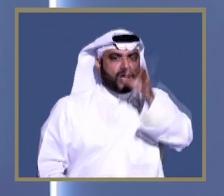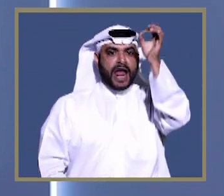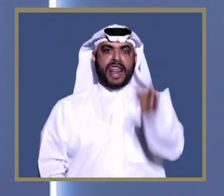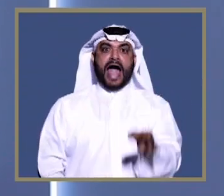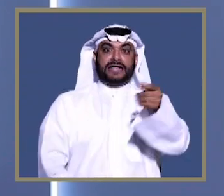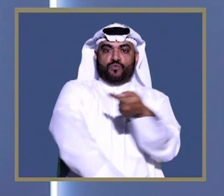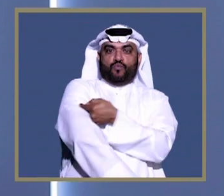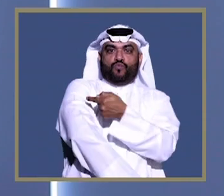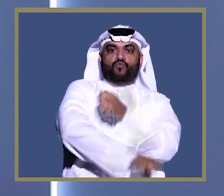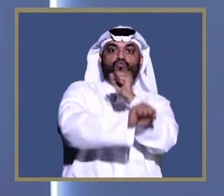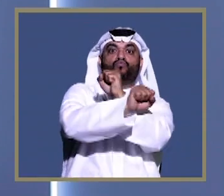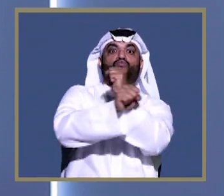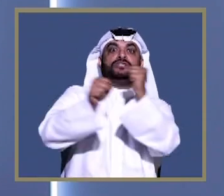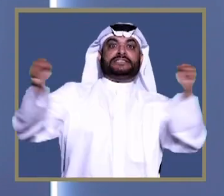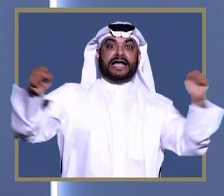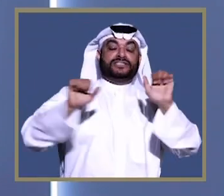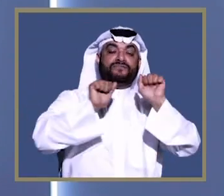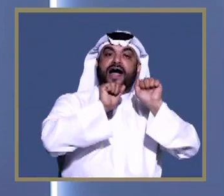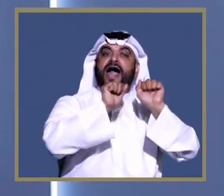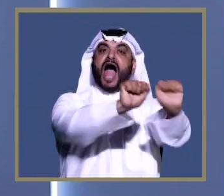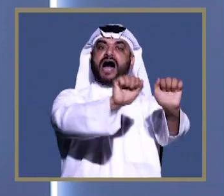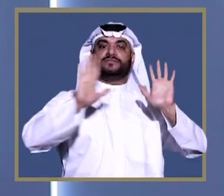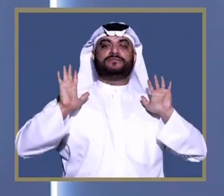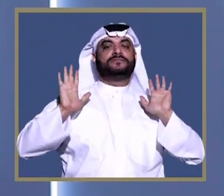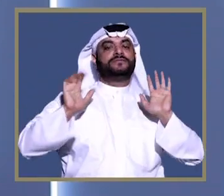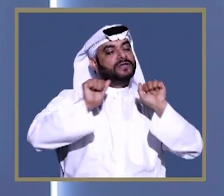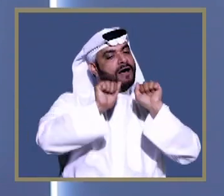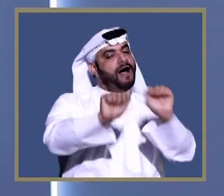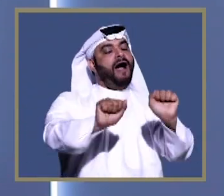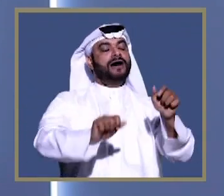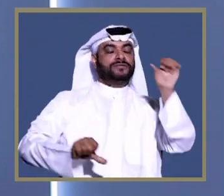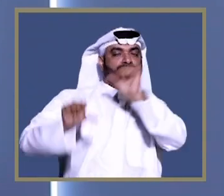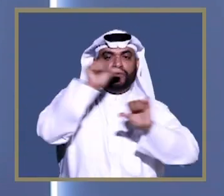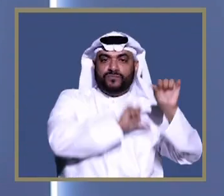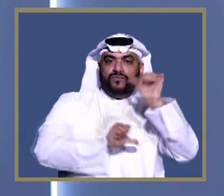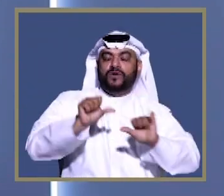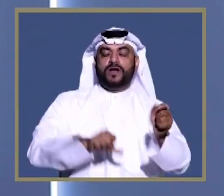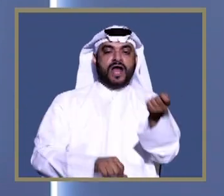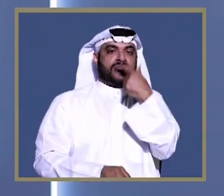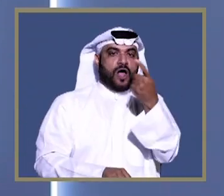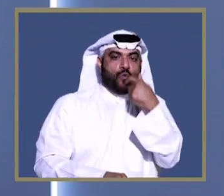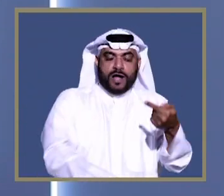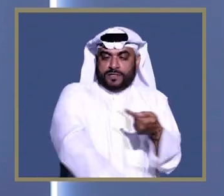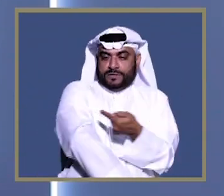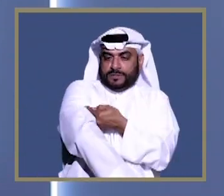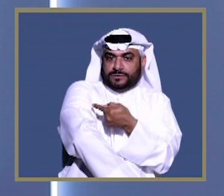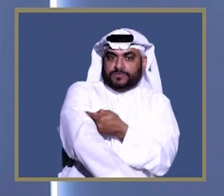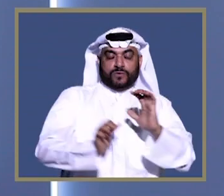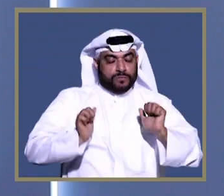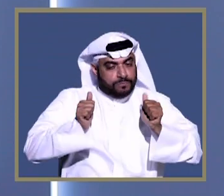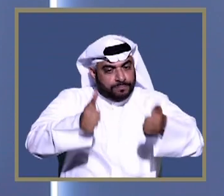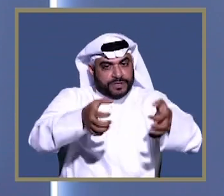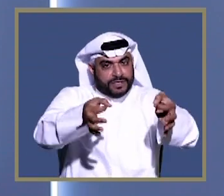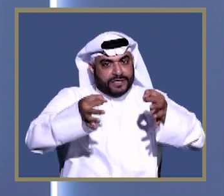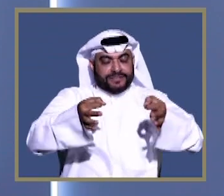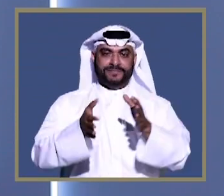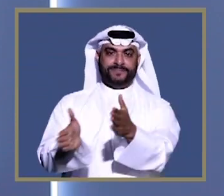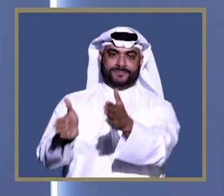كبار السن لابد أن نخصص لهم مستشفى خاص لهم، نعالجهم، نرتب